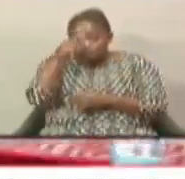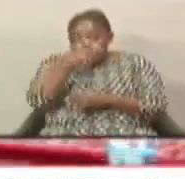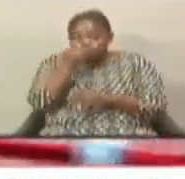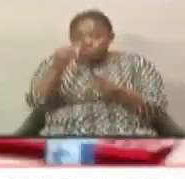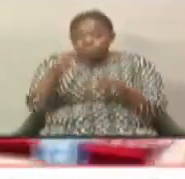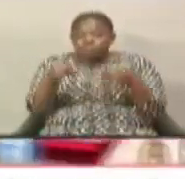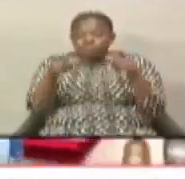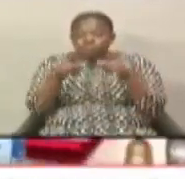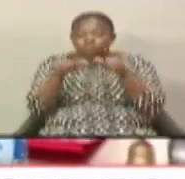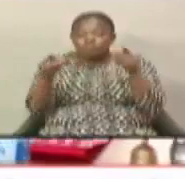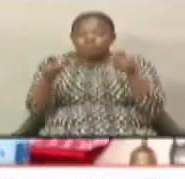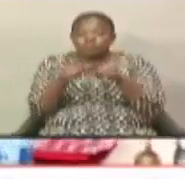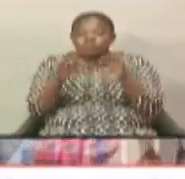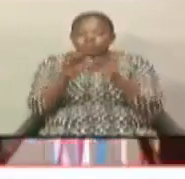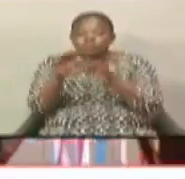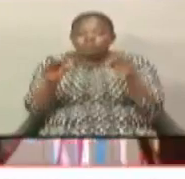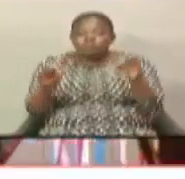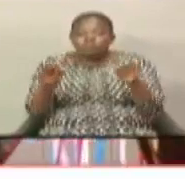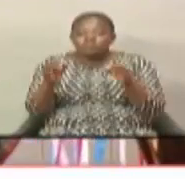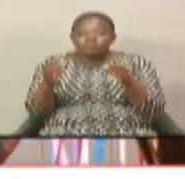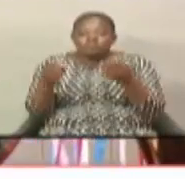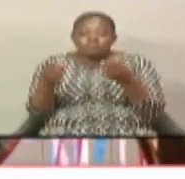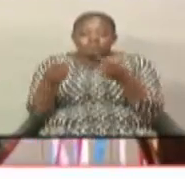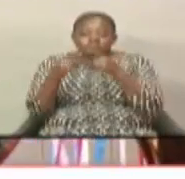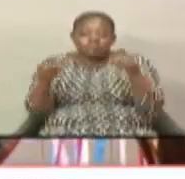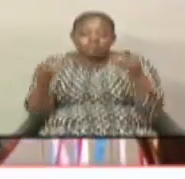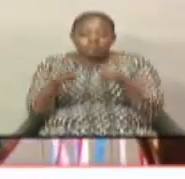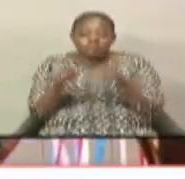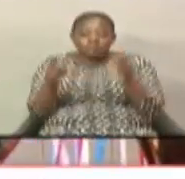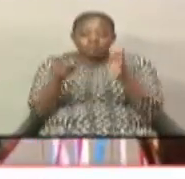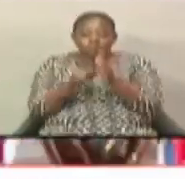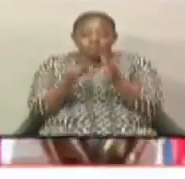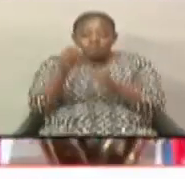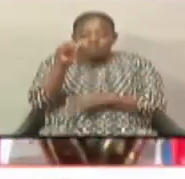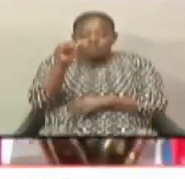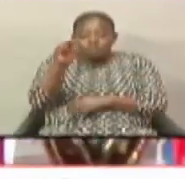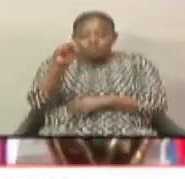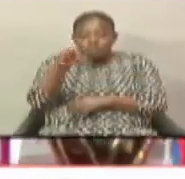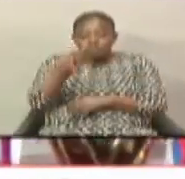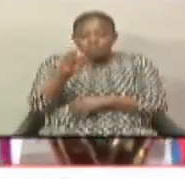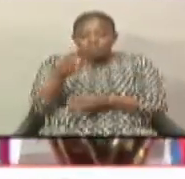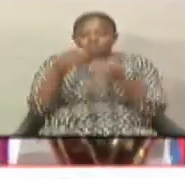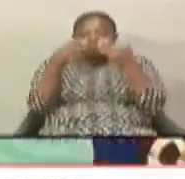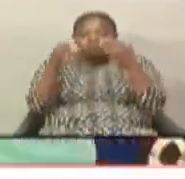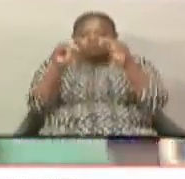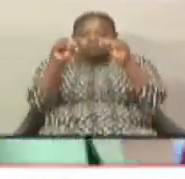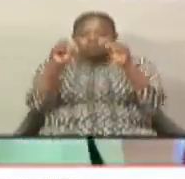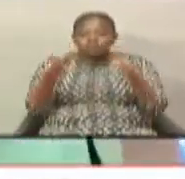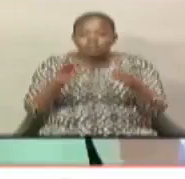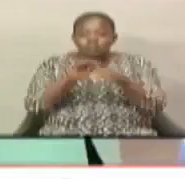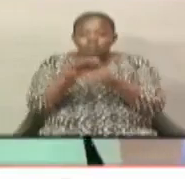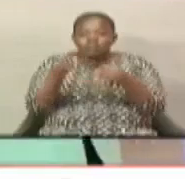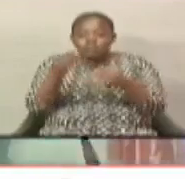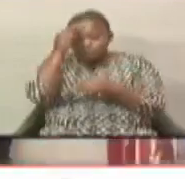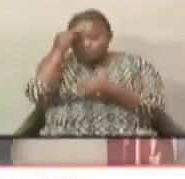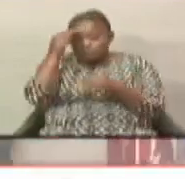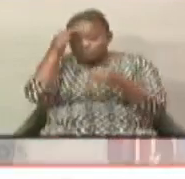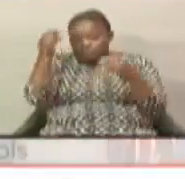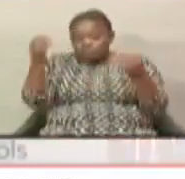amabaluwa n'ebirabo ebyadduve. Dr. Tamale asiimye abasomesa olw'okwagazisa abayizi okutumbula ebitone.